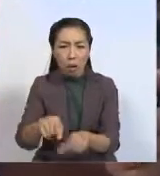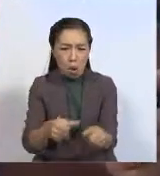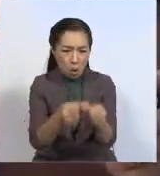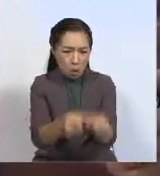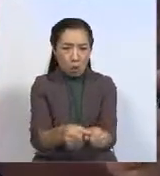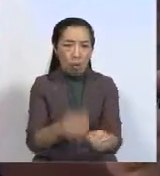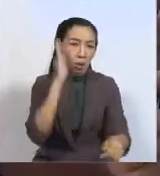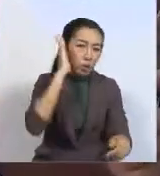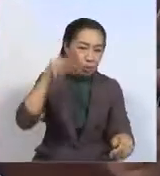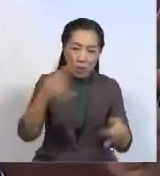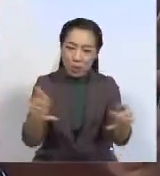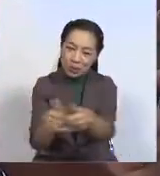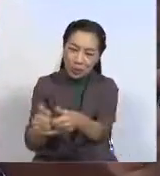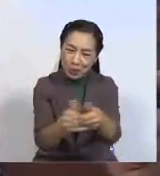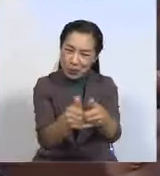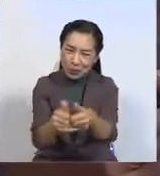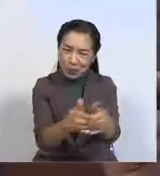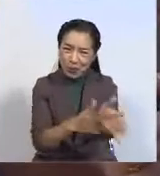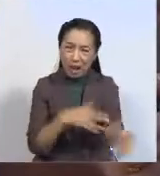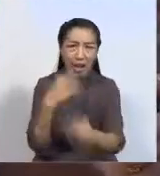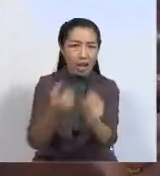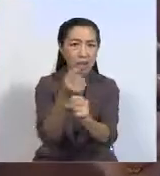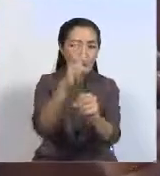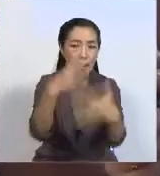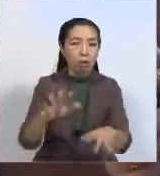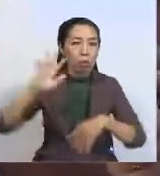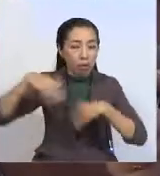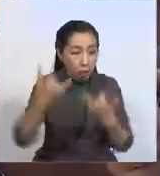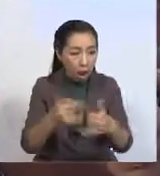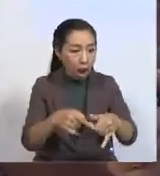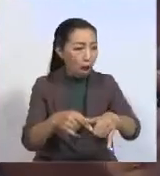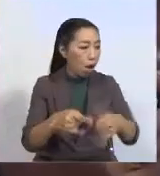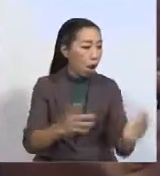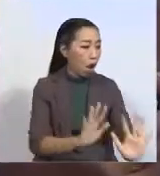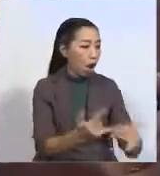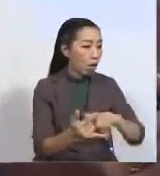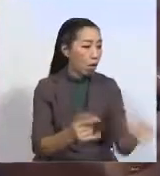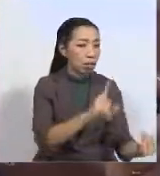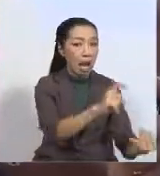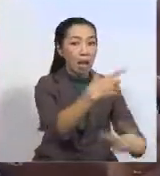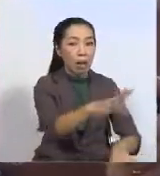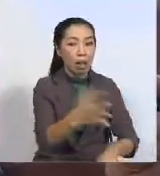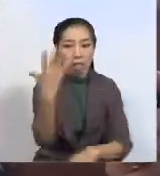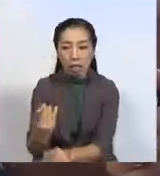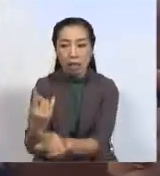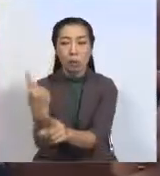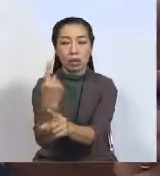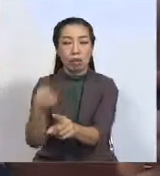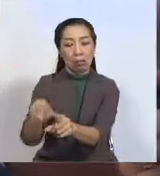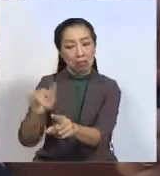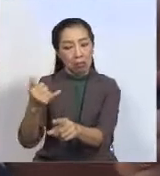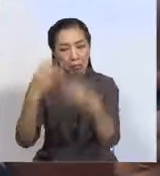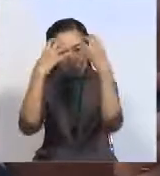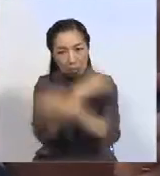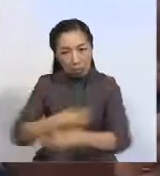10กว่าปีแล้วอยู่ๆก็หายไป1คนนะครับในกรณีนี้ก็หายไป1ตัวหายไป1ชีวิตเนี่ยก็คงต้องดูส